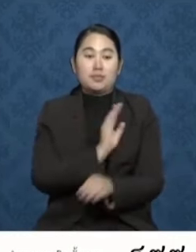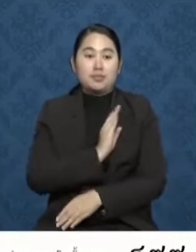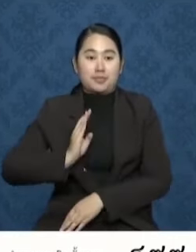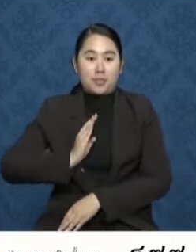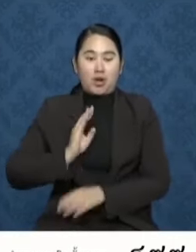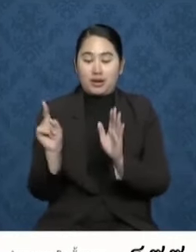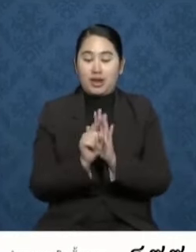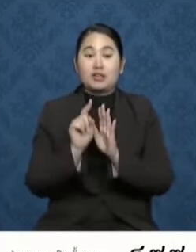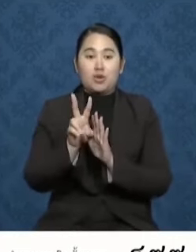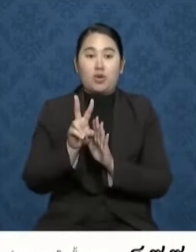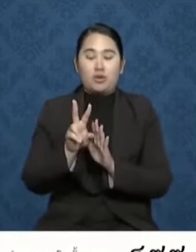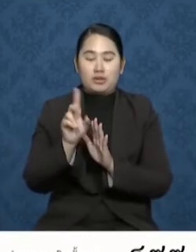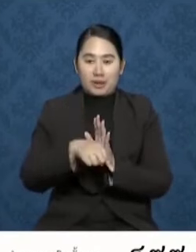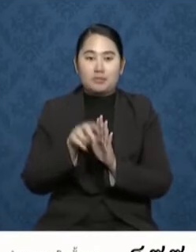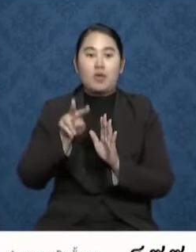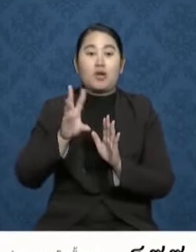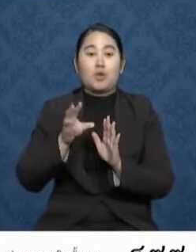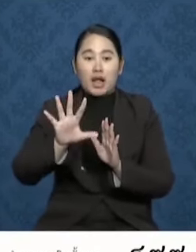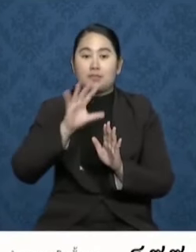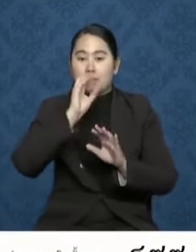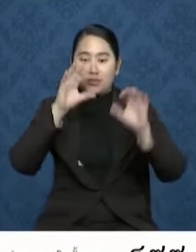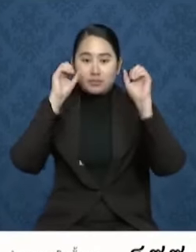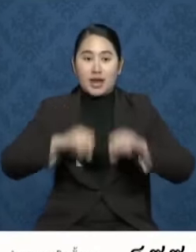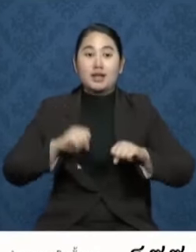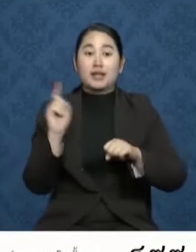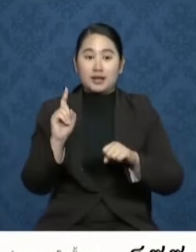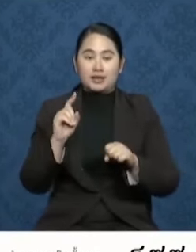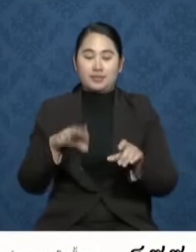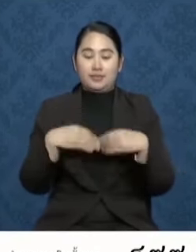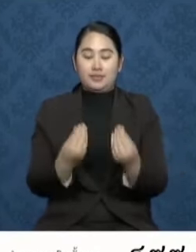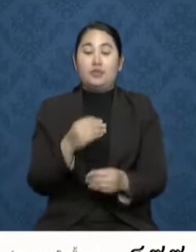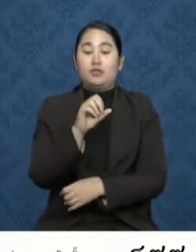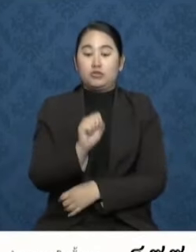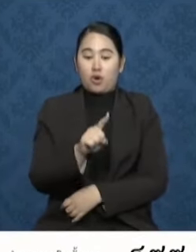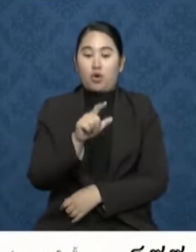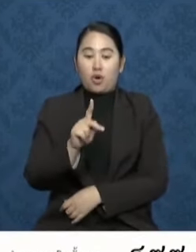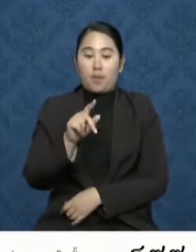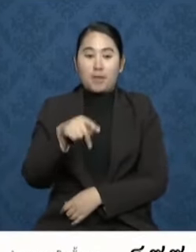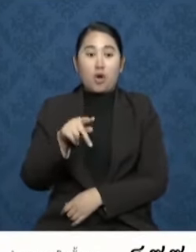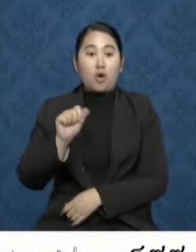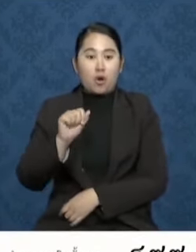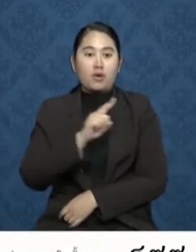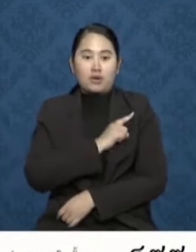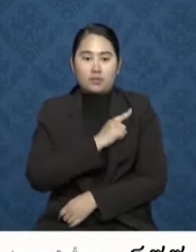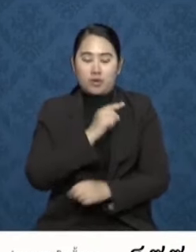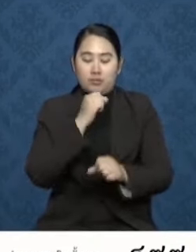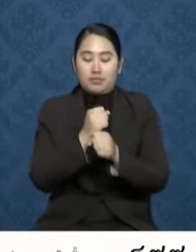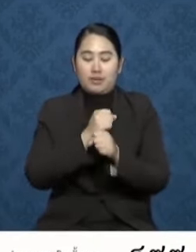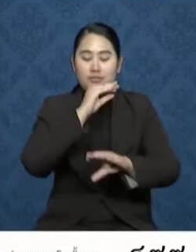ที่2/65เขาก็เลยมีมติบอกว่างั้นให้สกพอเนี่ยรับผิดชอบโครงการก่อสร้างแทน